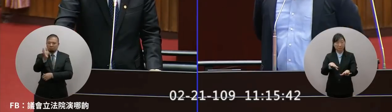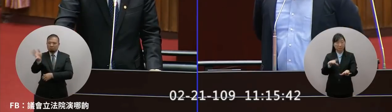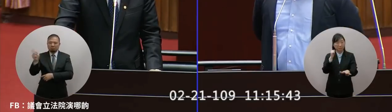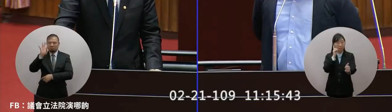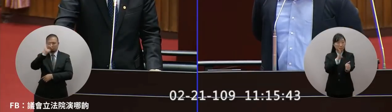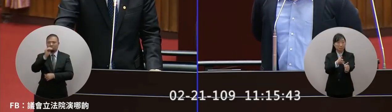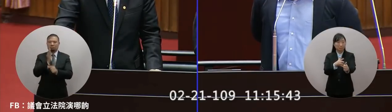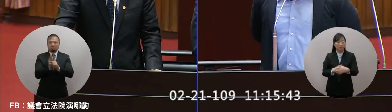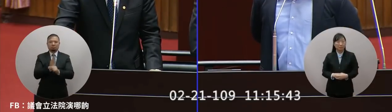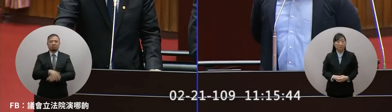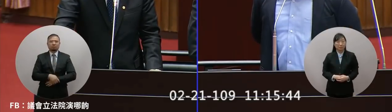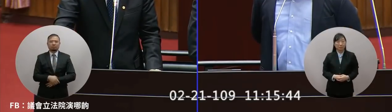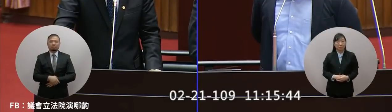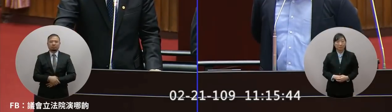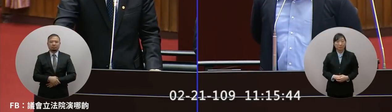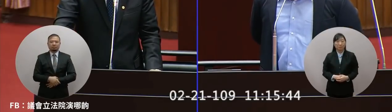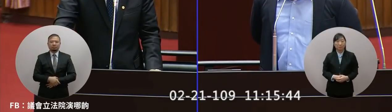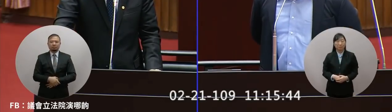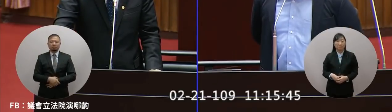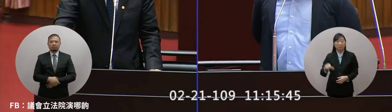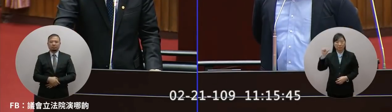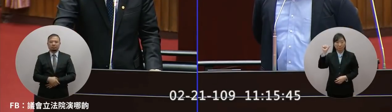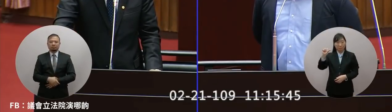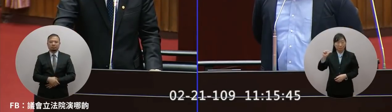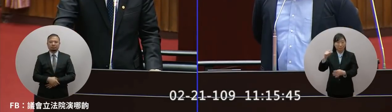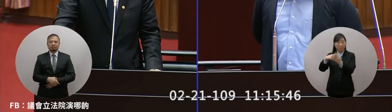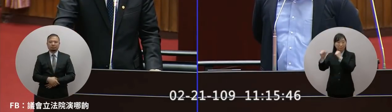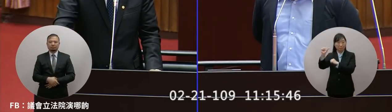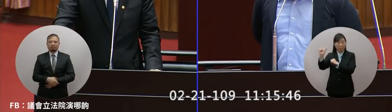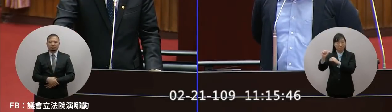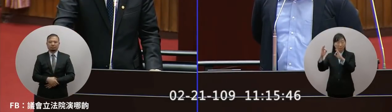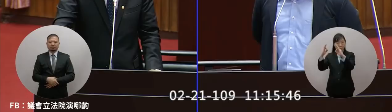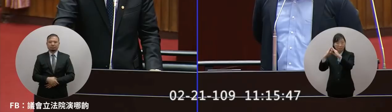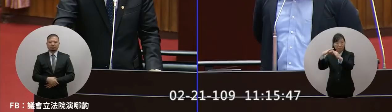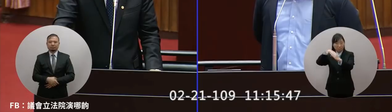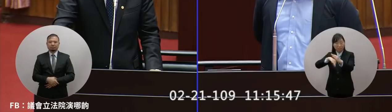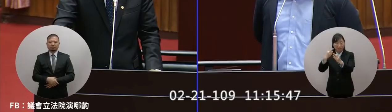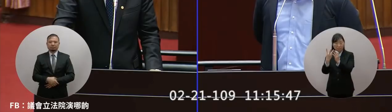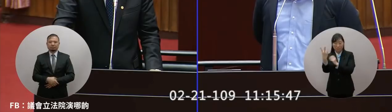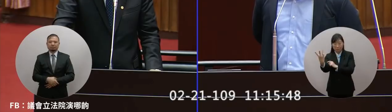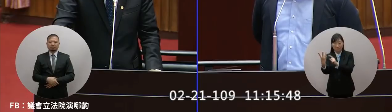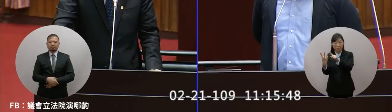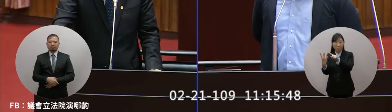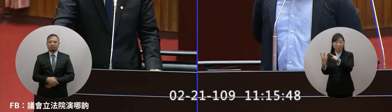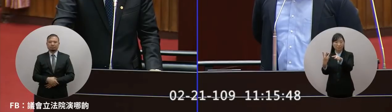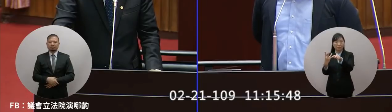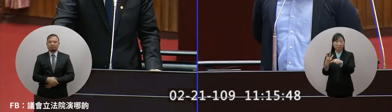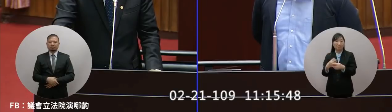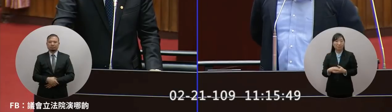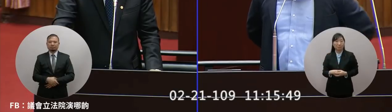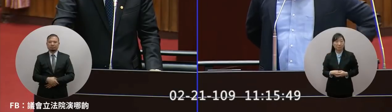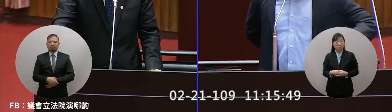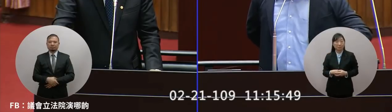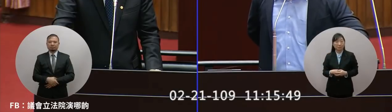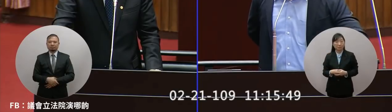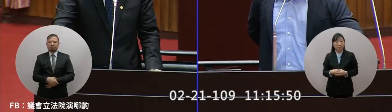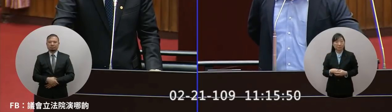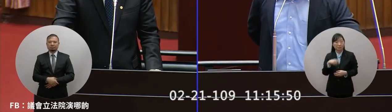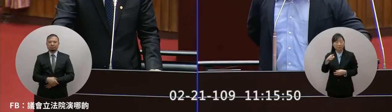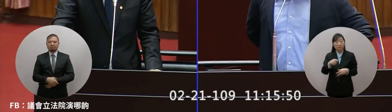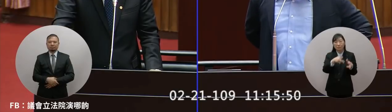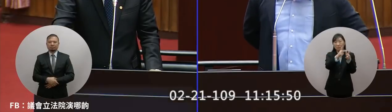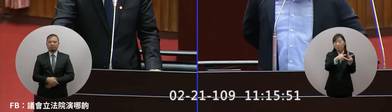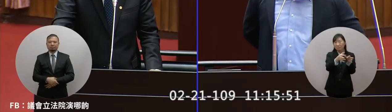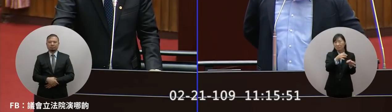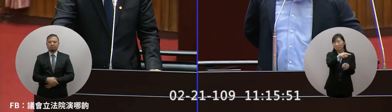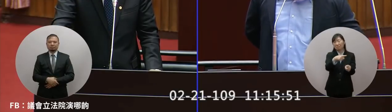哈，这三就是说五家公股银行里面有三家哈，事实上这个厂商是